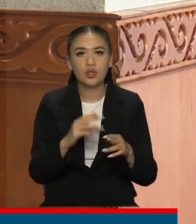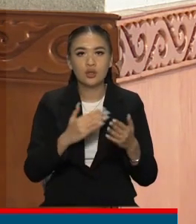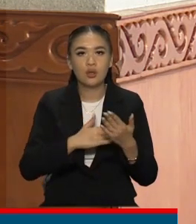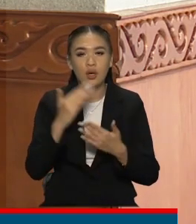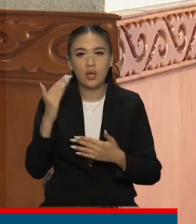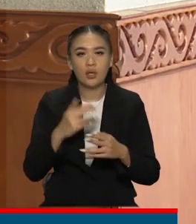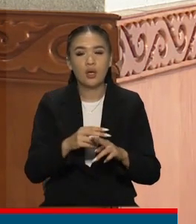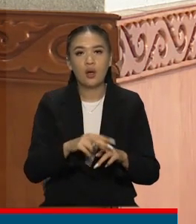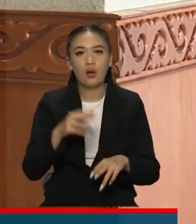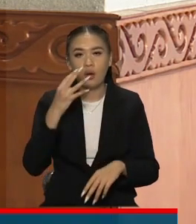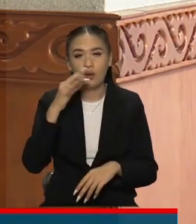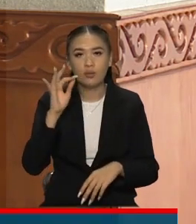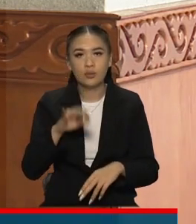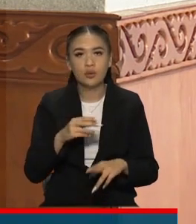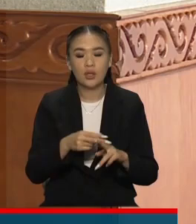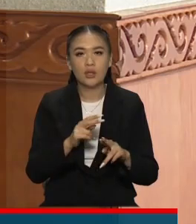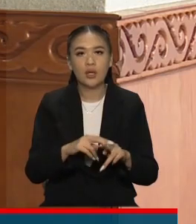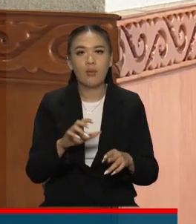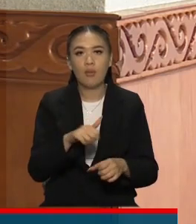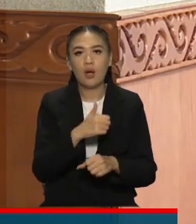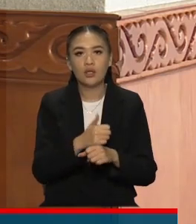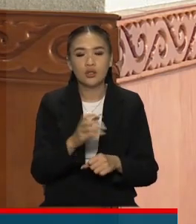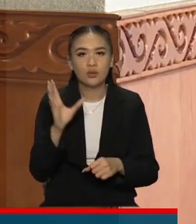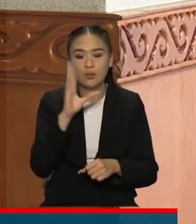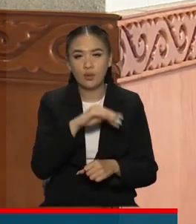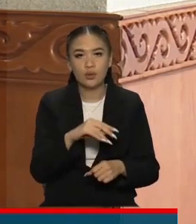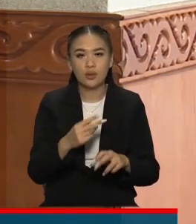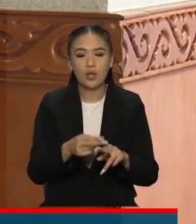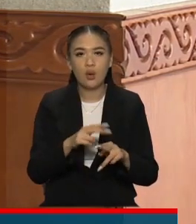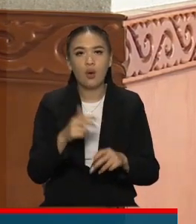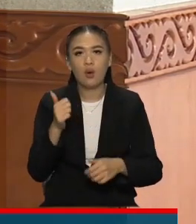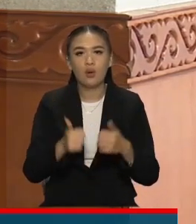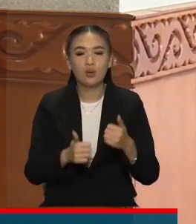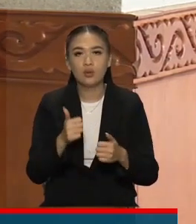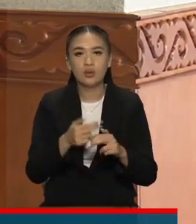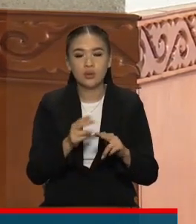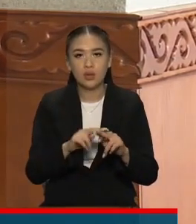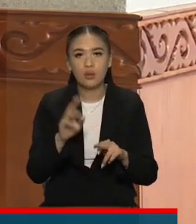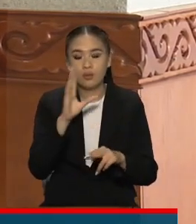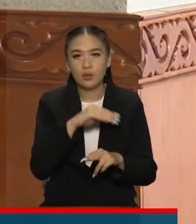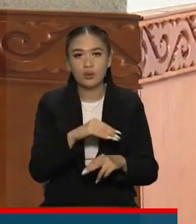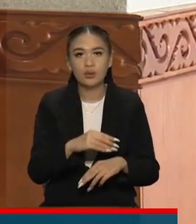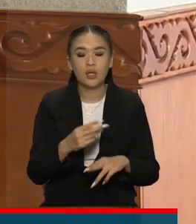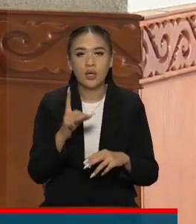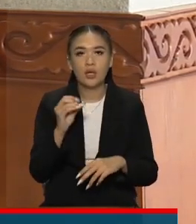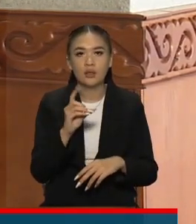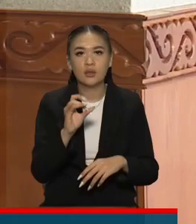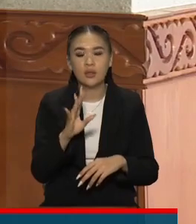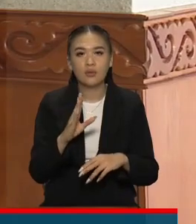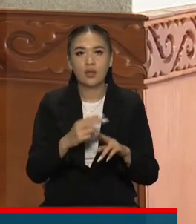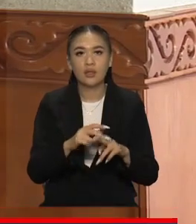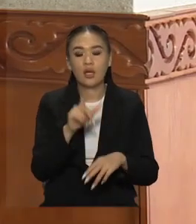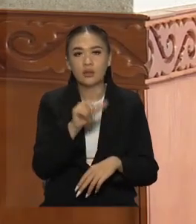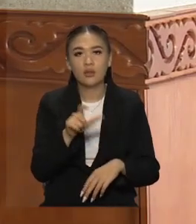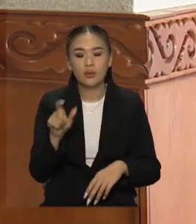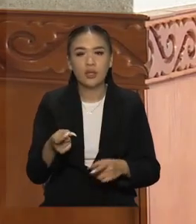лауазымдарға, маманнан бола тұрып, тіпті басшы болып кететін жағдайға конкурссыз тағайындалады. Мінекей, резервке түскен азаматтармен